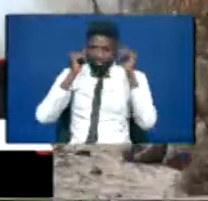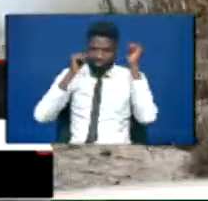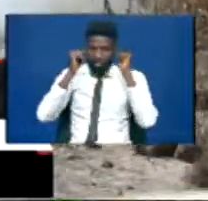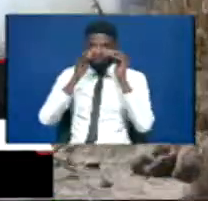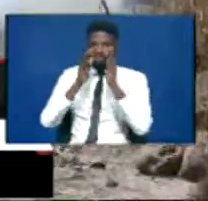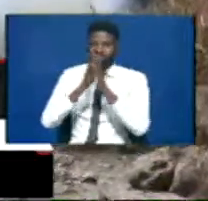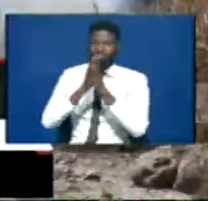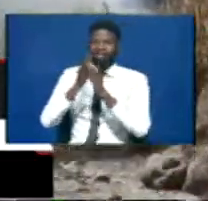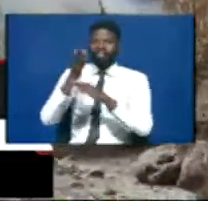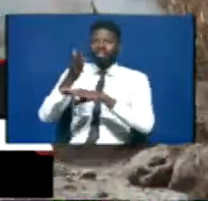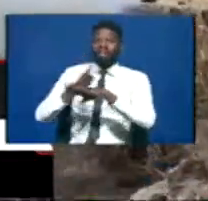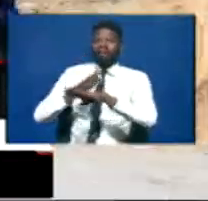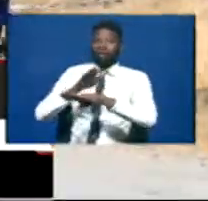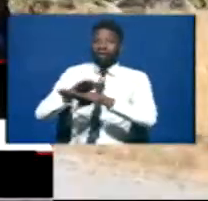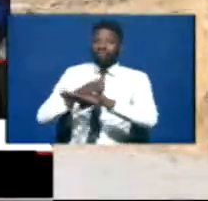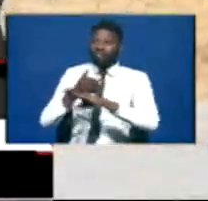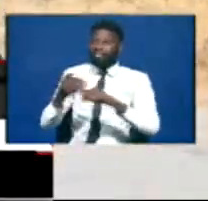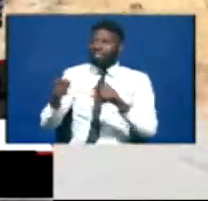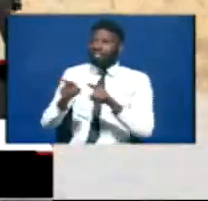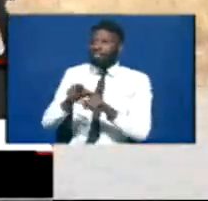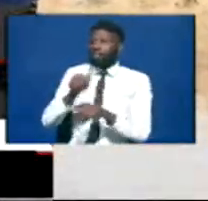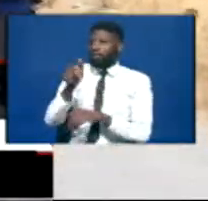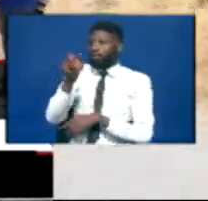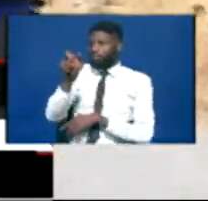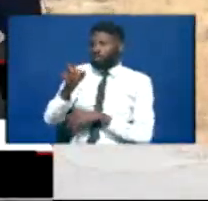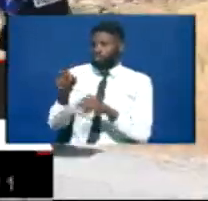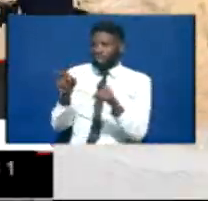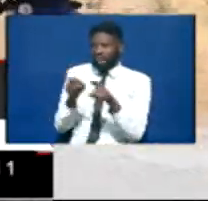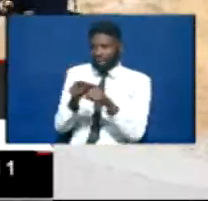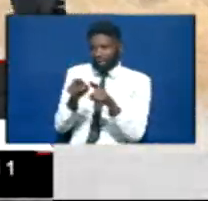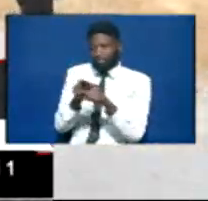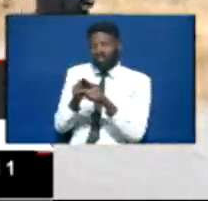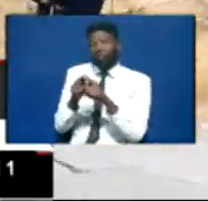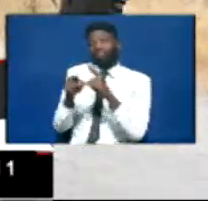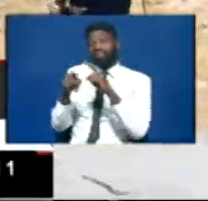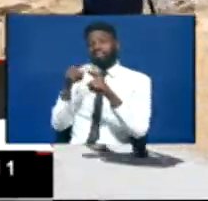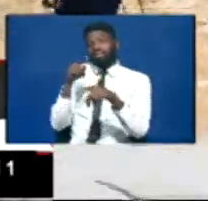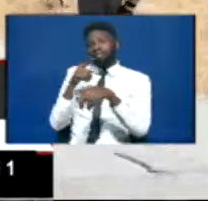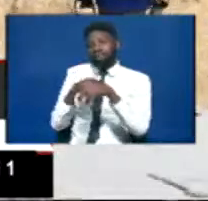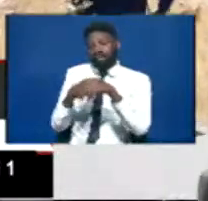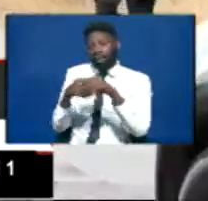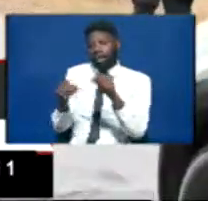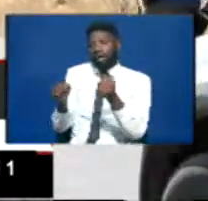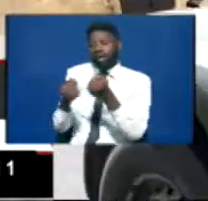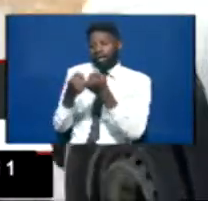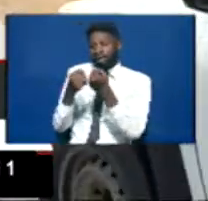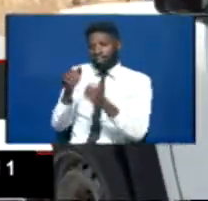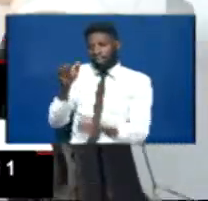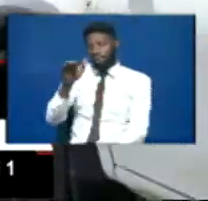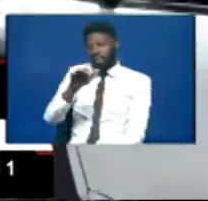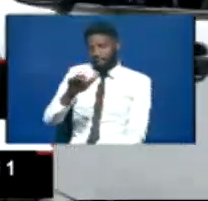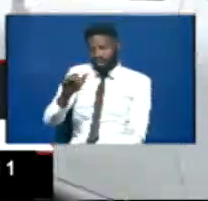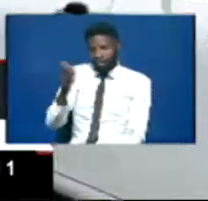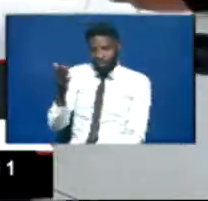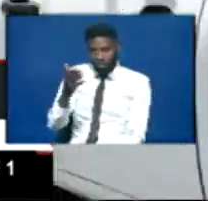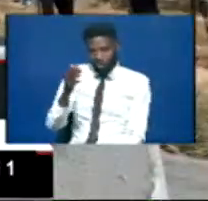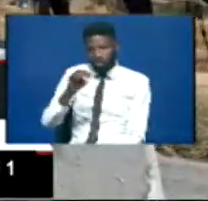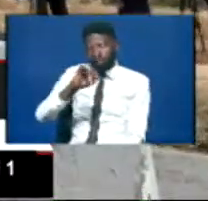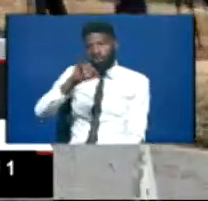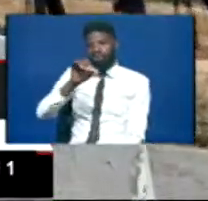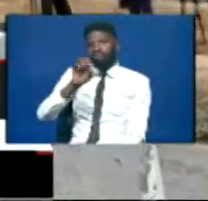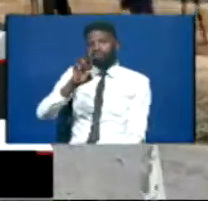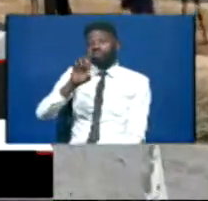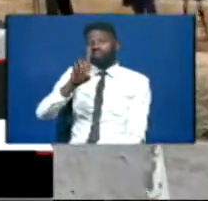hivyo pia vilimuua mtu mwingine wakati wa shambulizi kwenye eneo la kaskazini ya ukingo wa magharibi ya mto Jordan